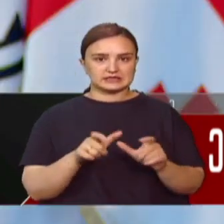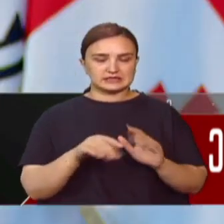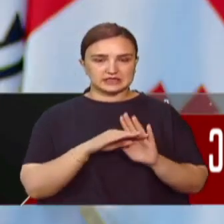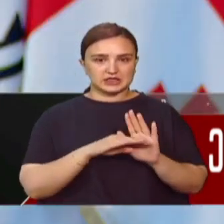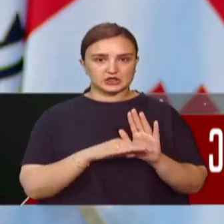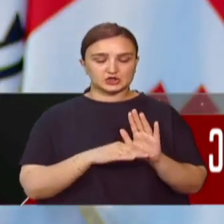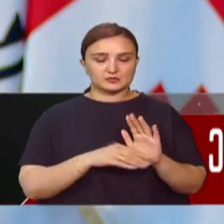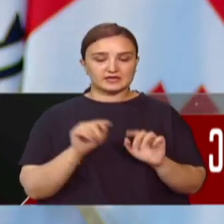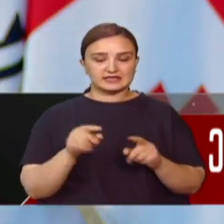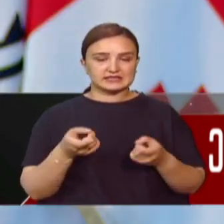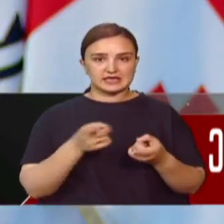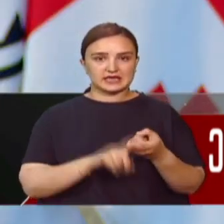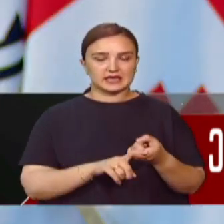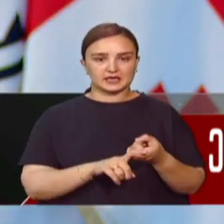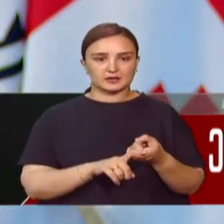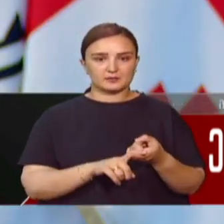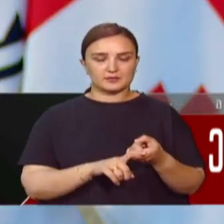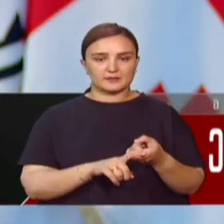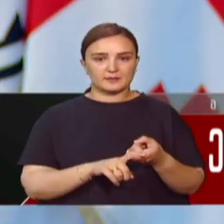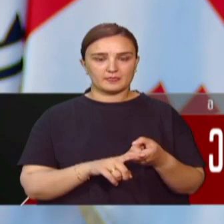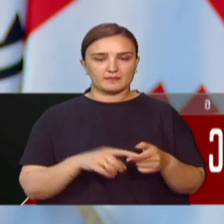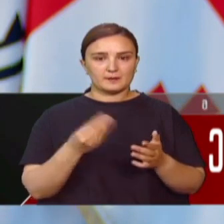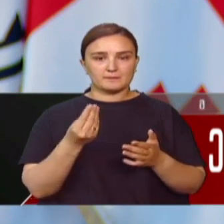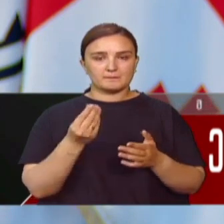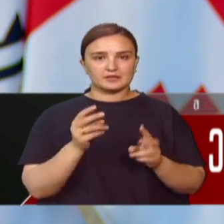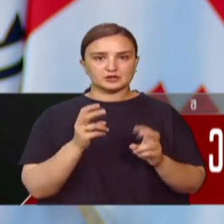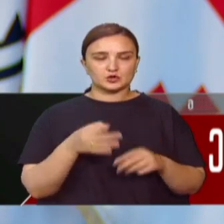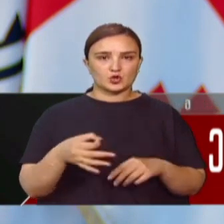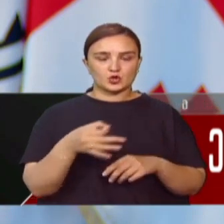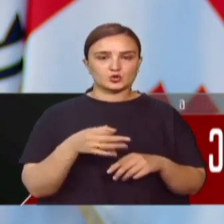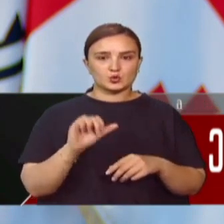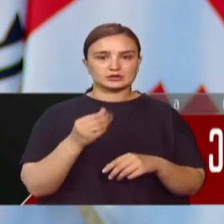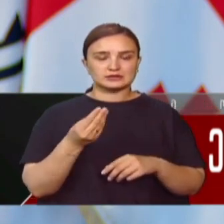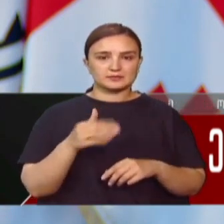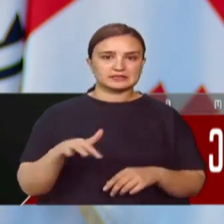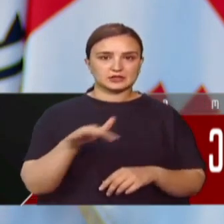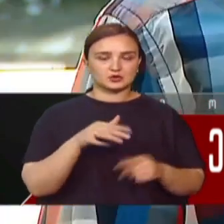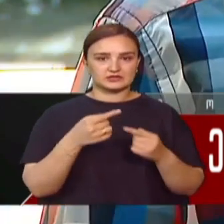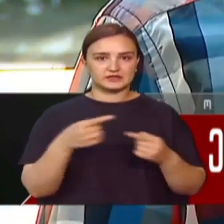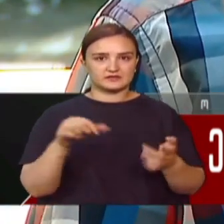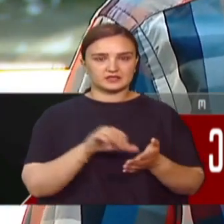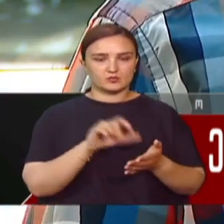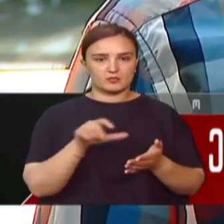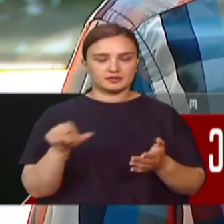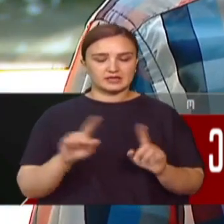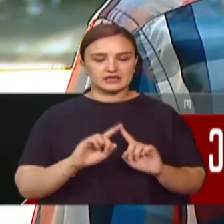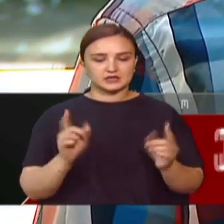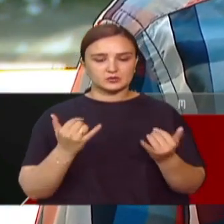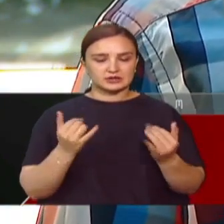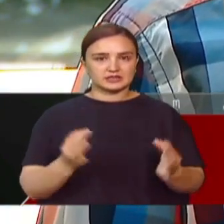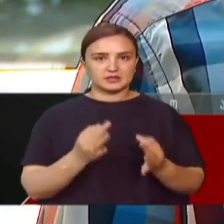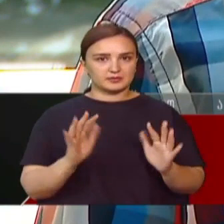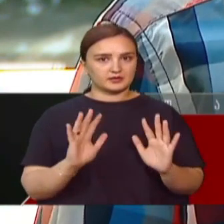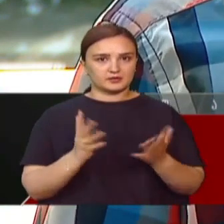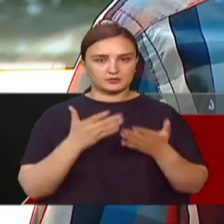აღნიშნული ვრცელდება მიკროსაფინანსო ორგანიზაციებზე, ისევე როგორც საფინანსო სექტორის სხვა წარმომადგენლებზე. განსაკუთრებული დღეს არაფერი არ